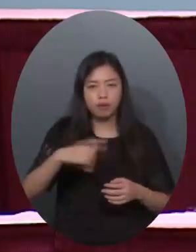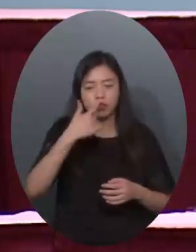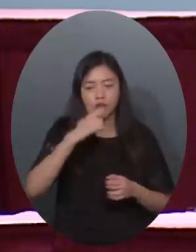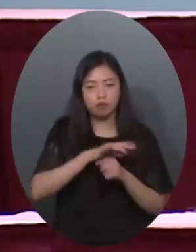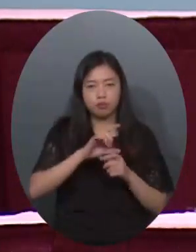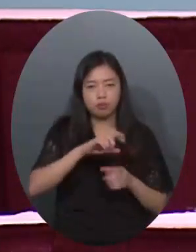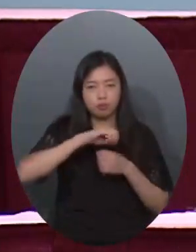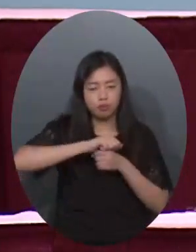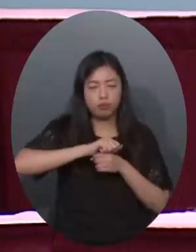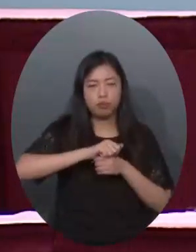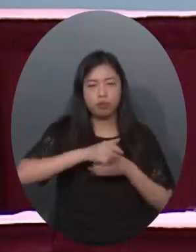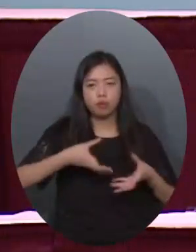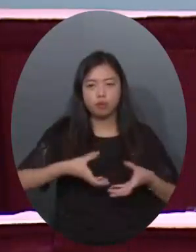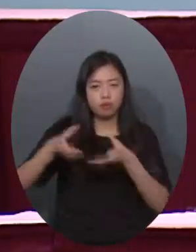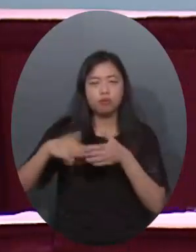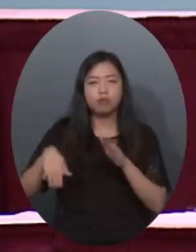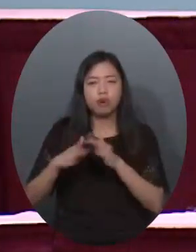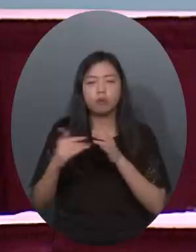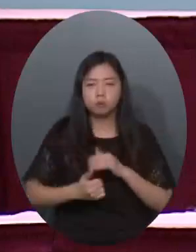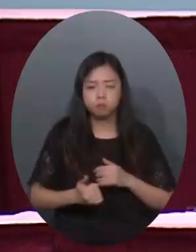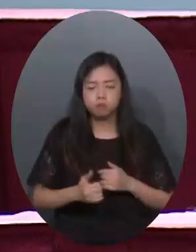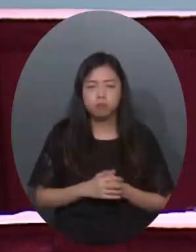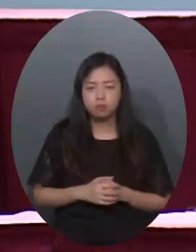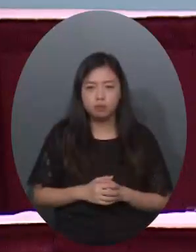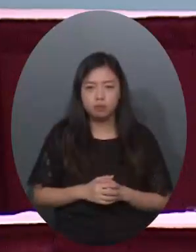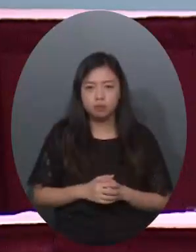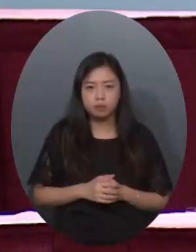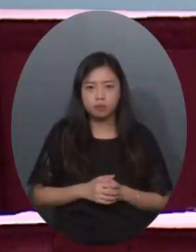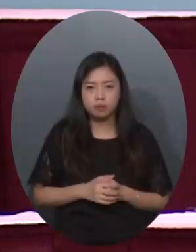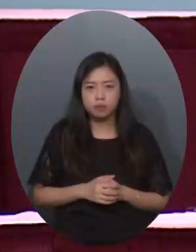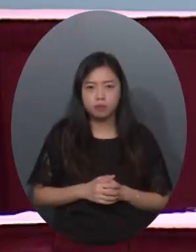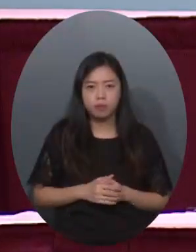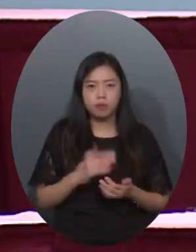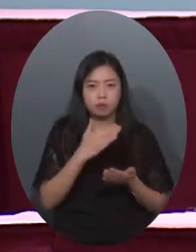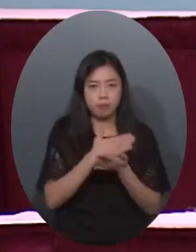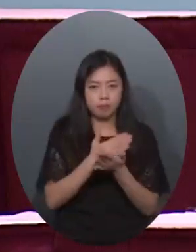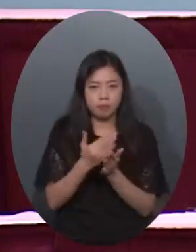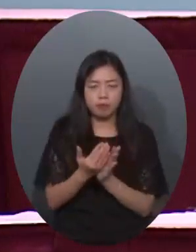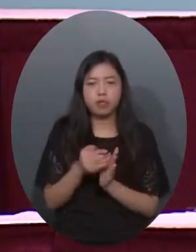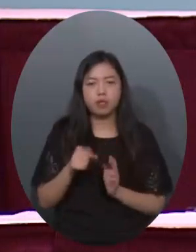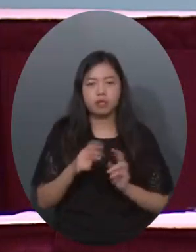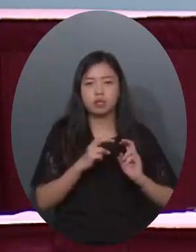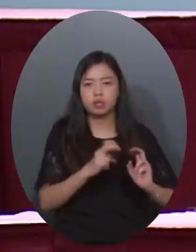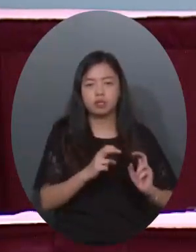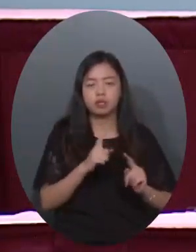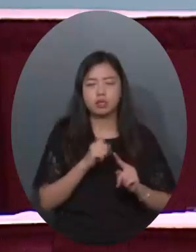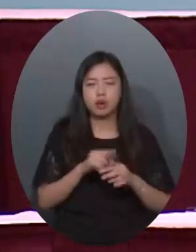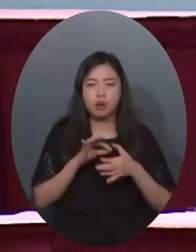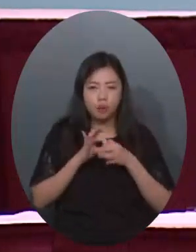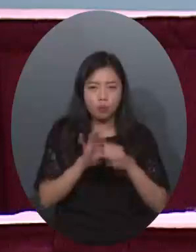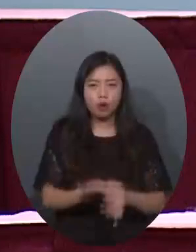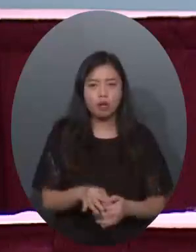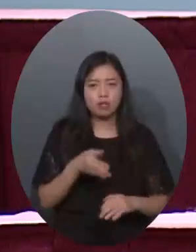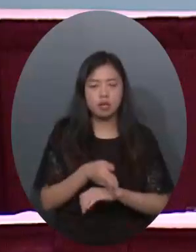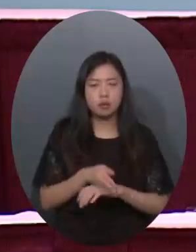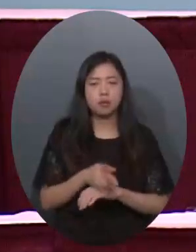冠狀病毒樣本收集包。凡此種種都是港鐵關懷社區的精神